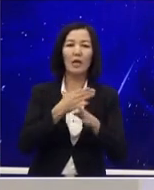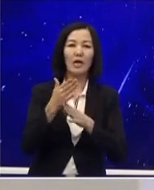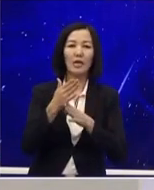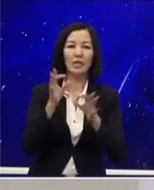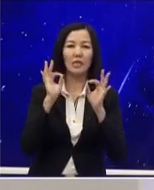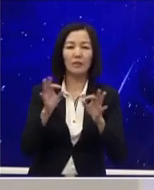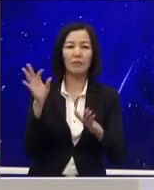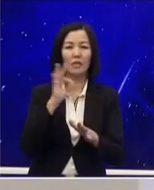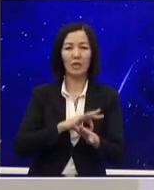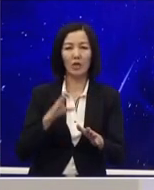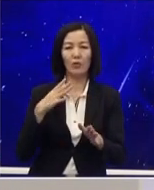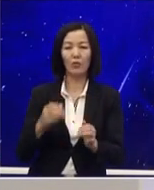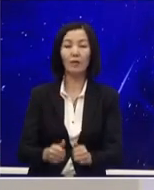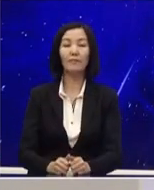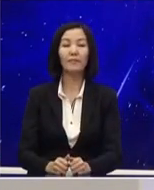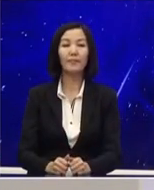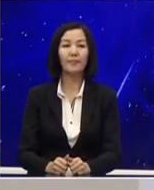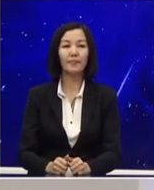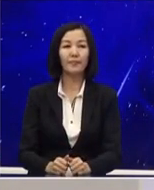бөлінген қаражат тиімді игерілуде.